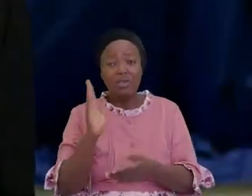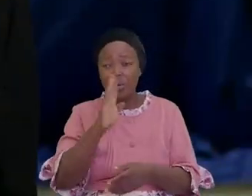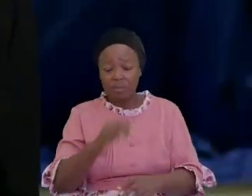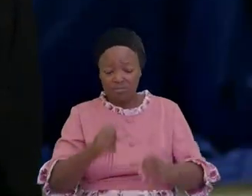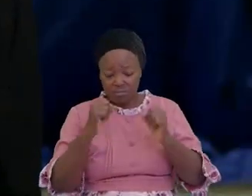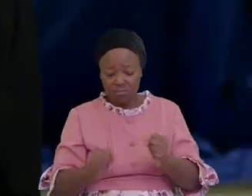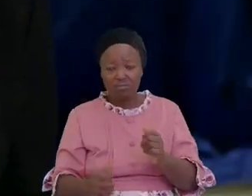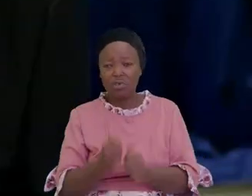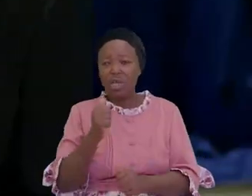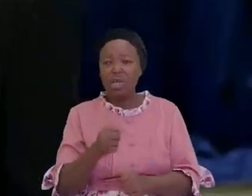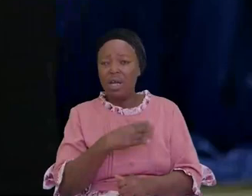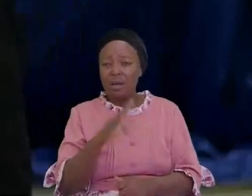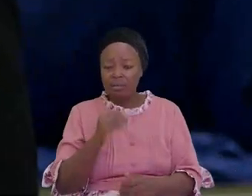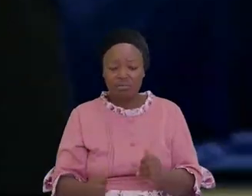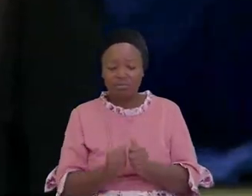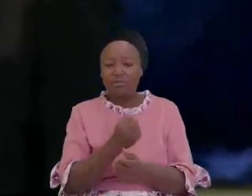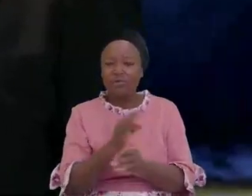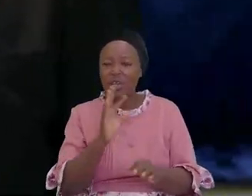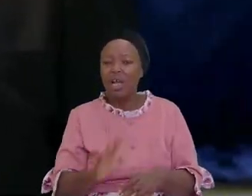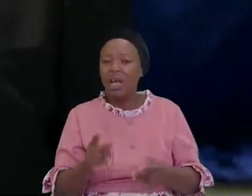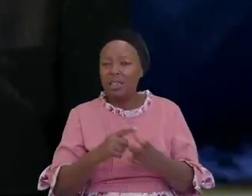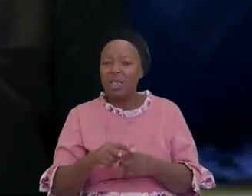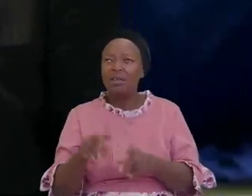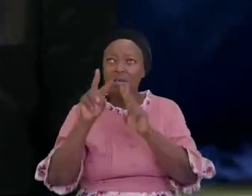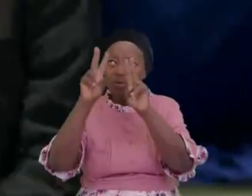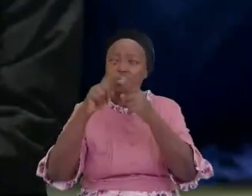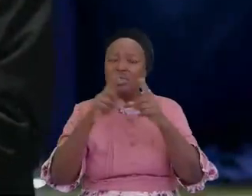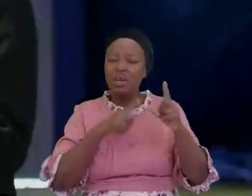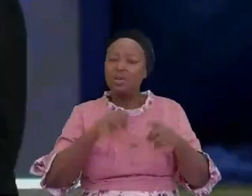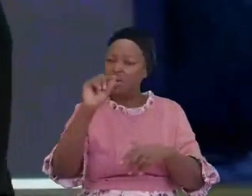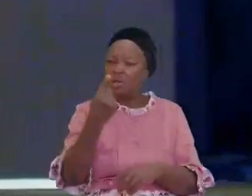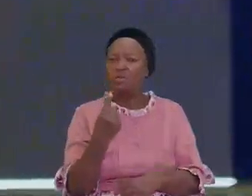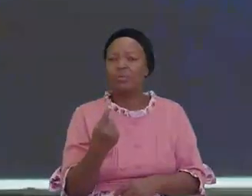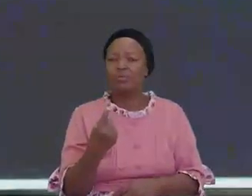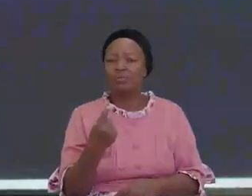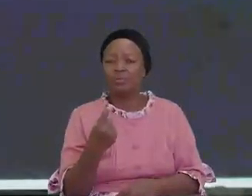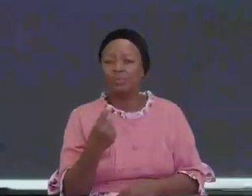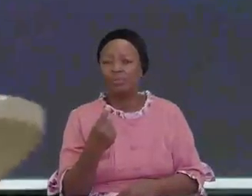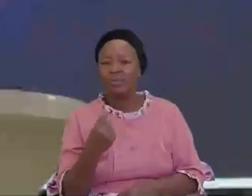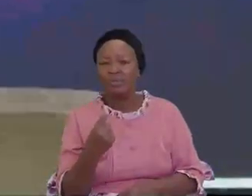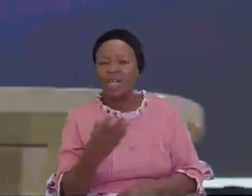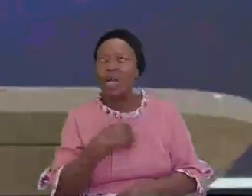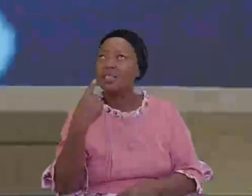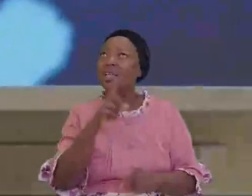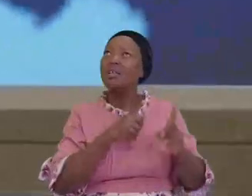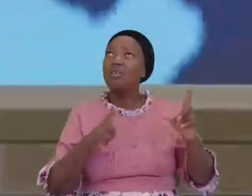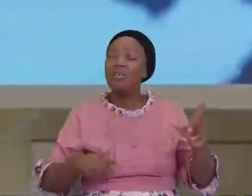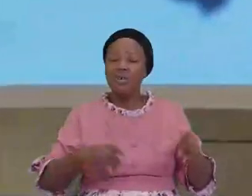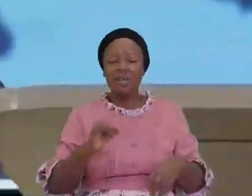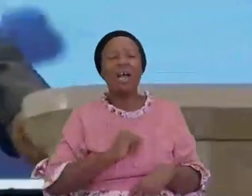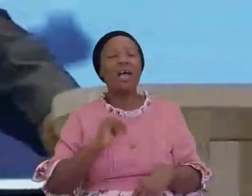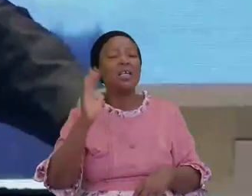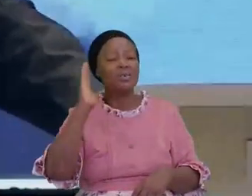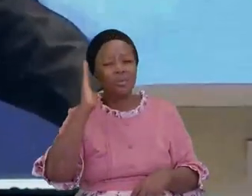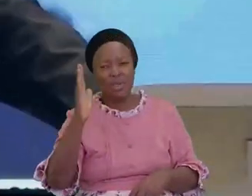forts. Sois plus libre. Et vous devez avoir les regards sur le Seigneur seul. Et dis, Seigneur,